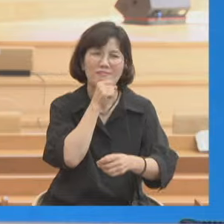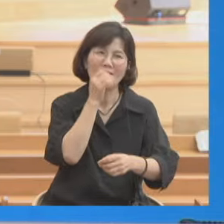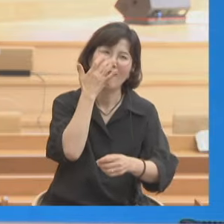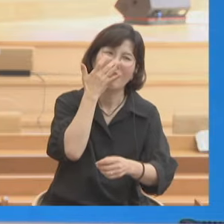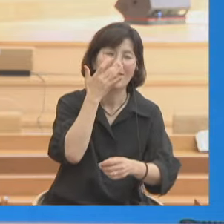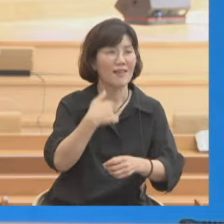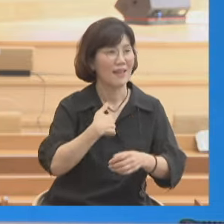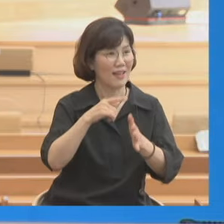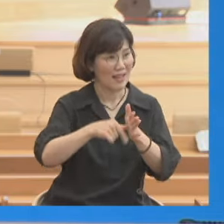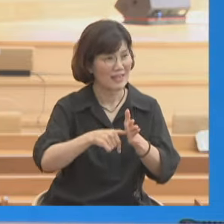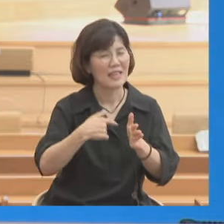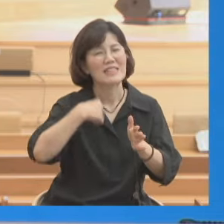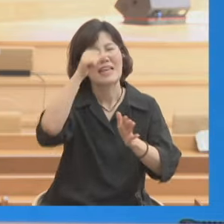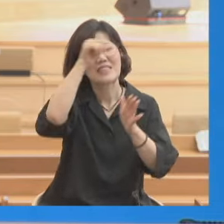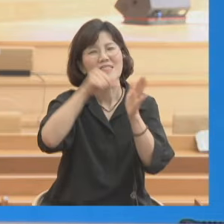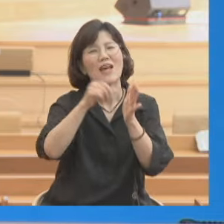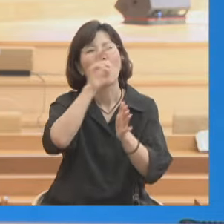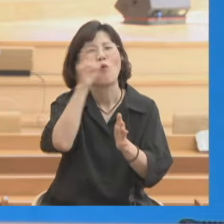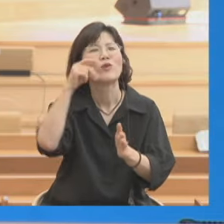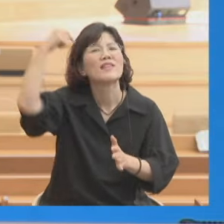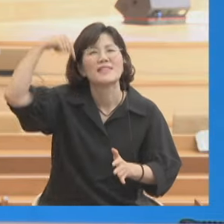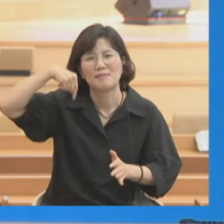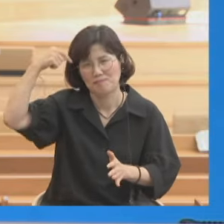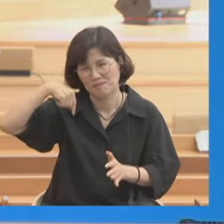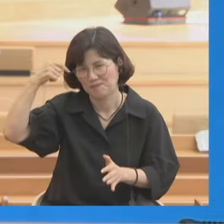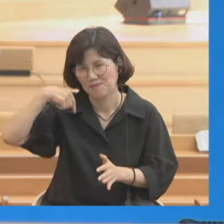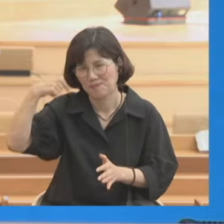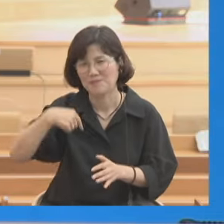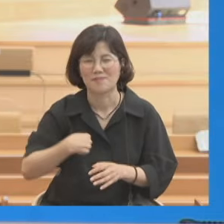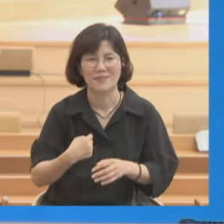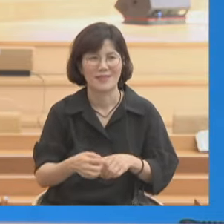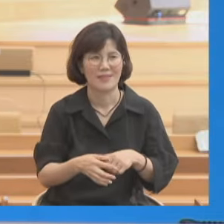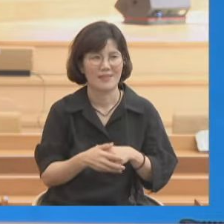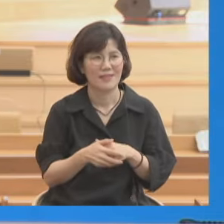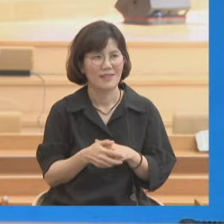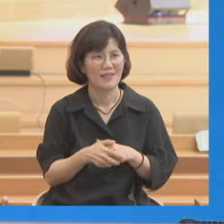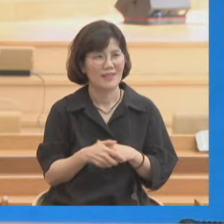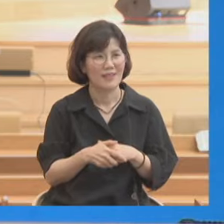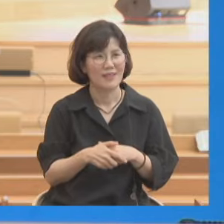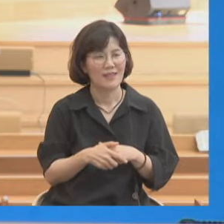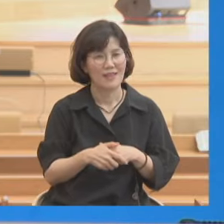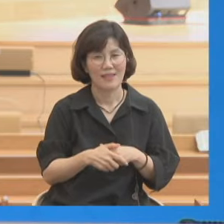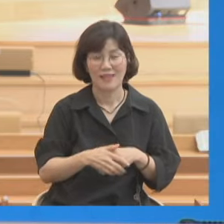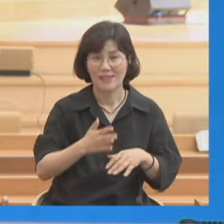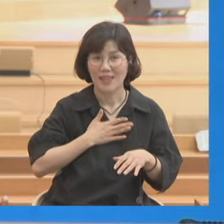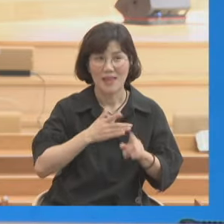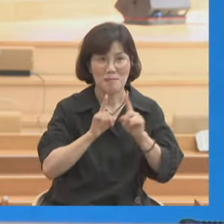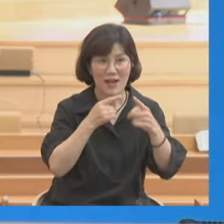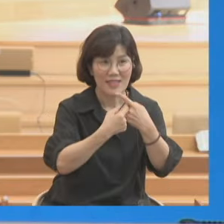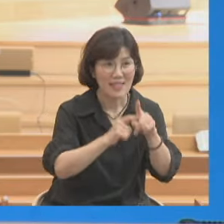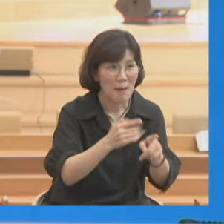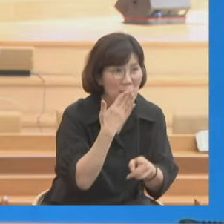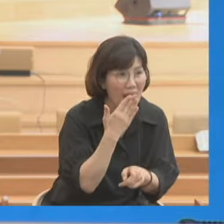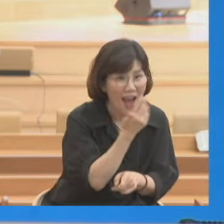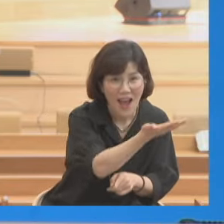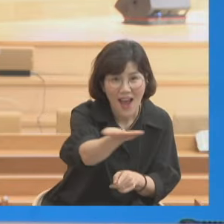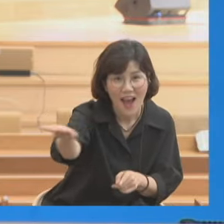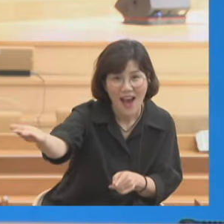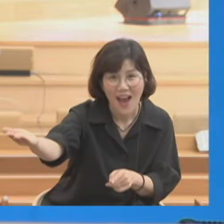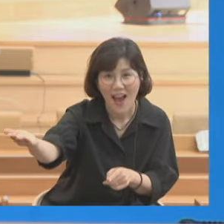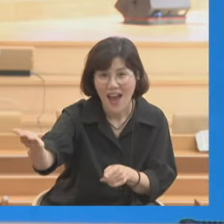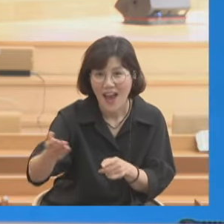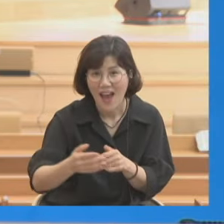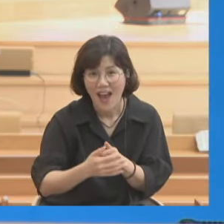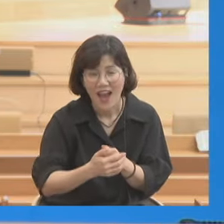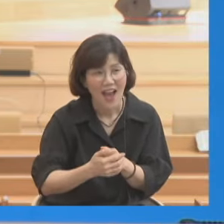그렇다고요? 인생의 오를 맞이한 것입니다. 제 말이 지금 이해되고 계십니까?